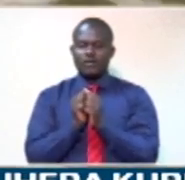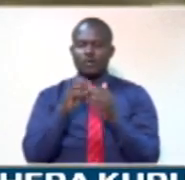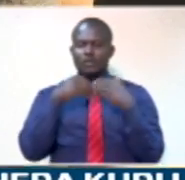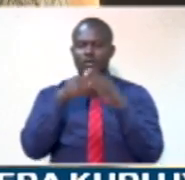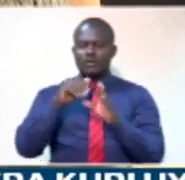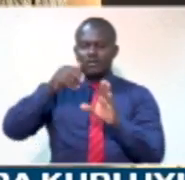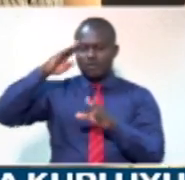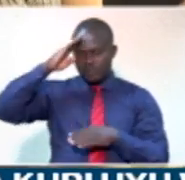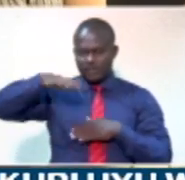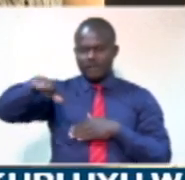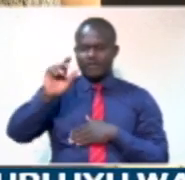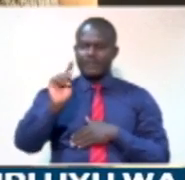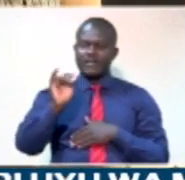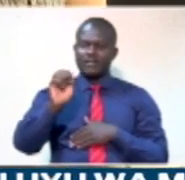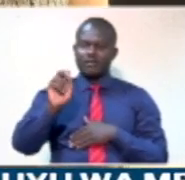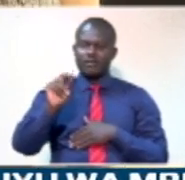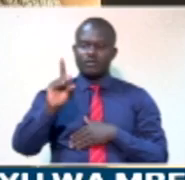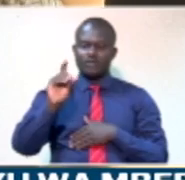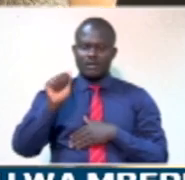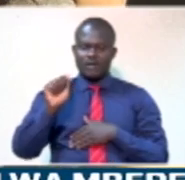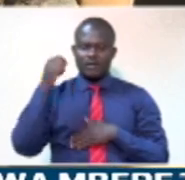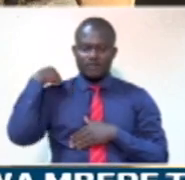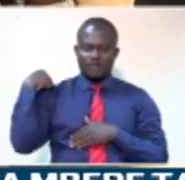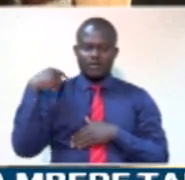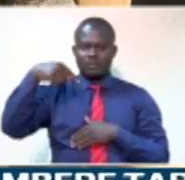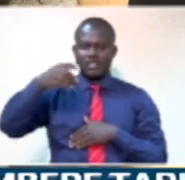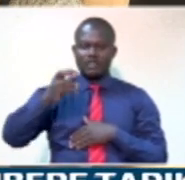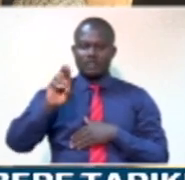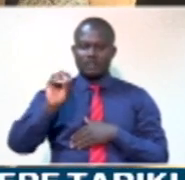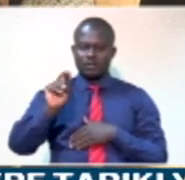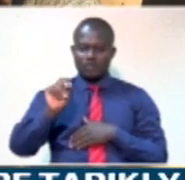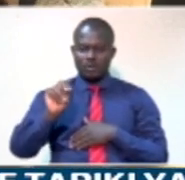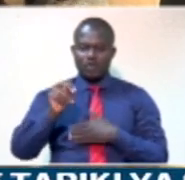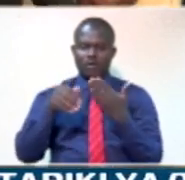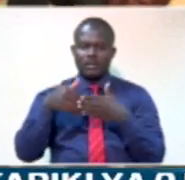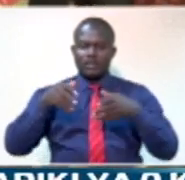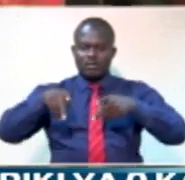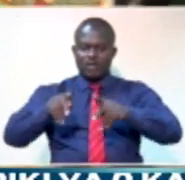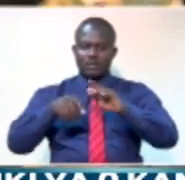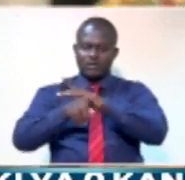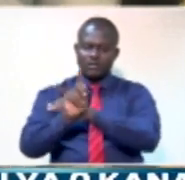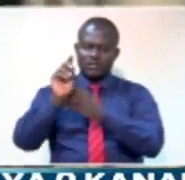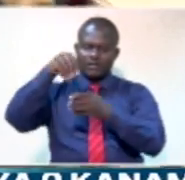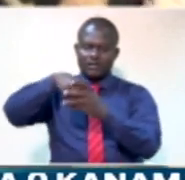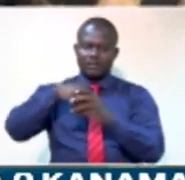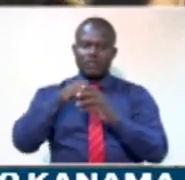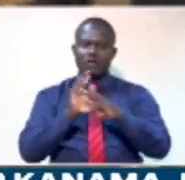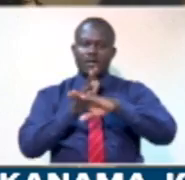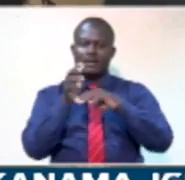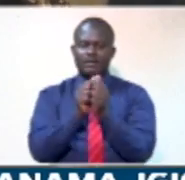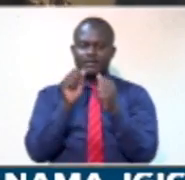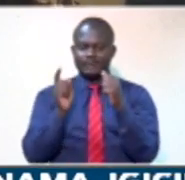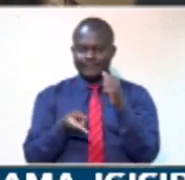wa station ya polisi ya Kitunda Superintendent Pedro da Silva Negro aduha uburenganzira bwo kwinjira muri inkambi irimo abasaga